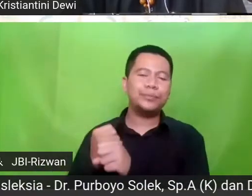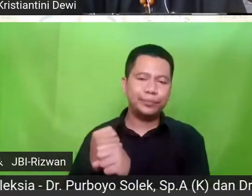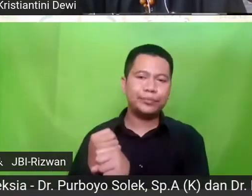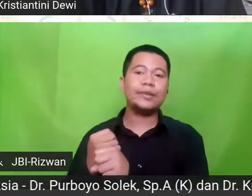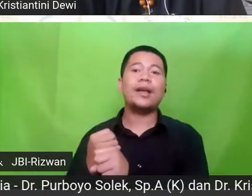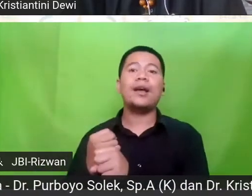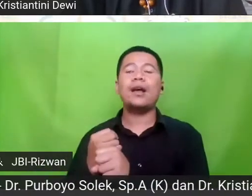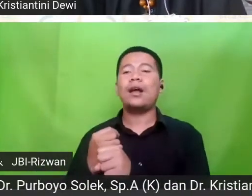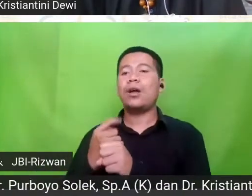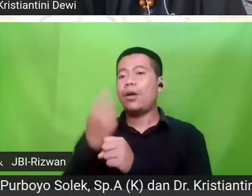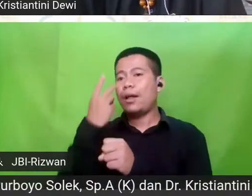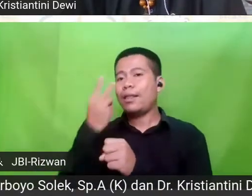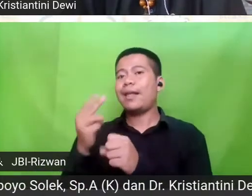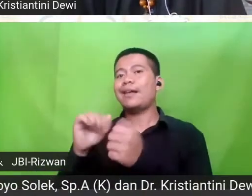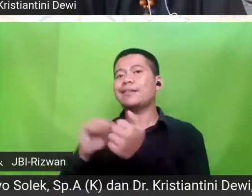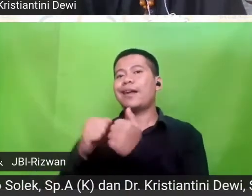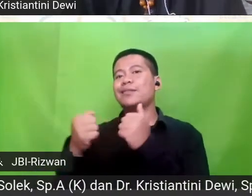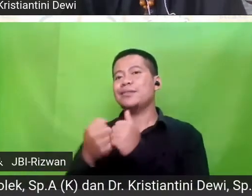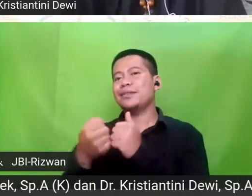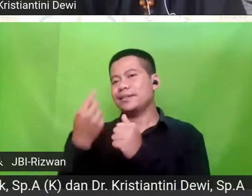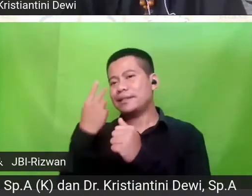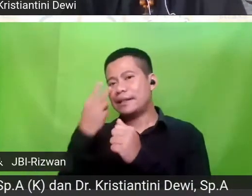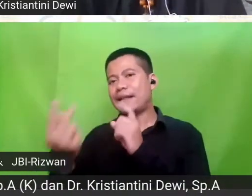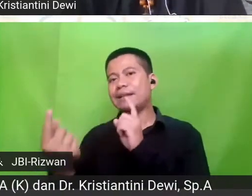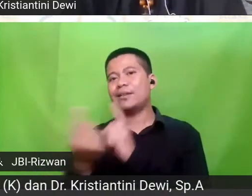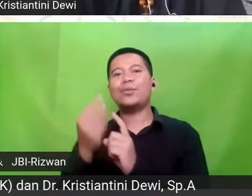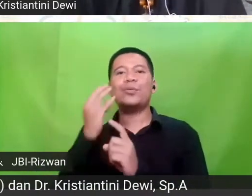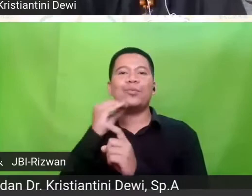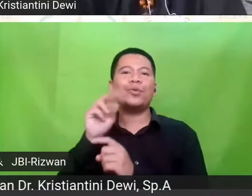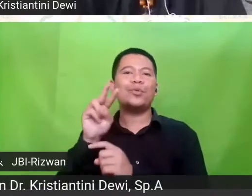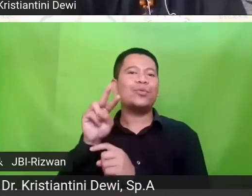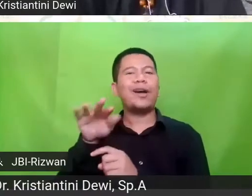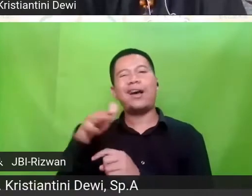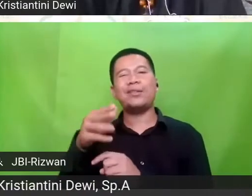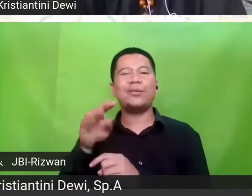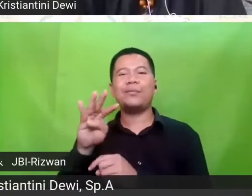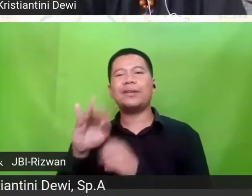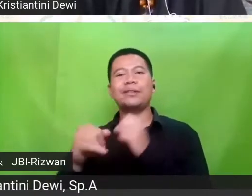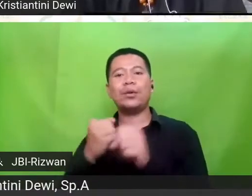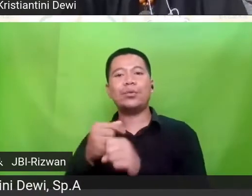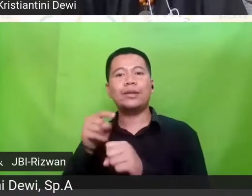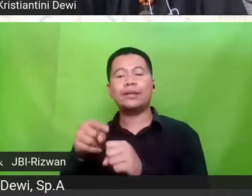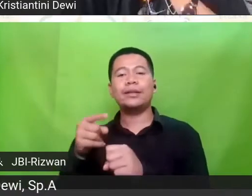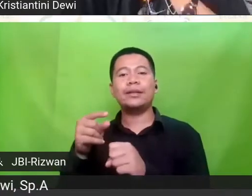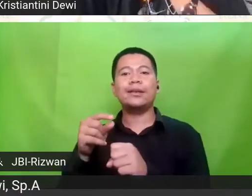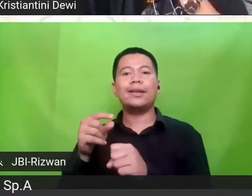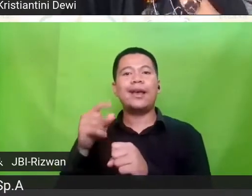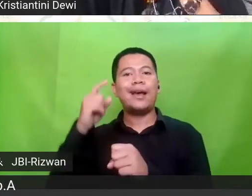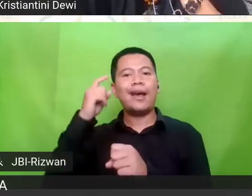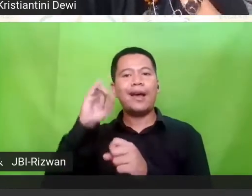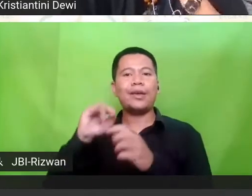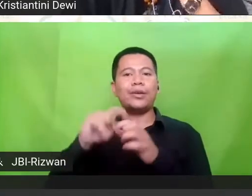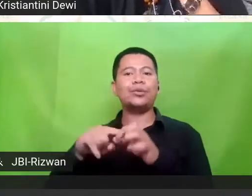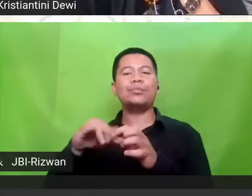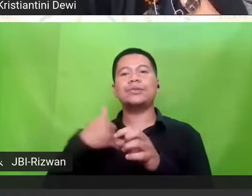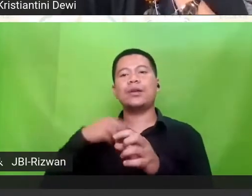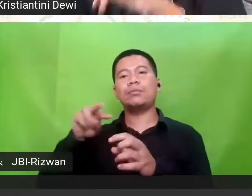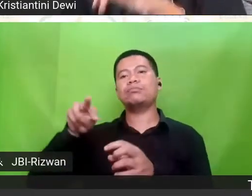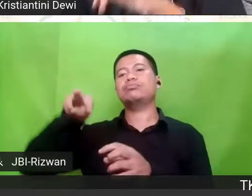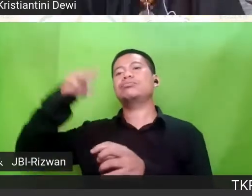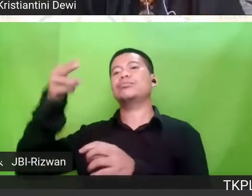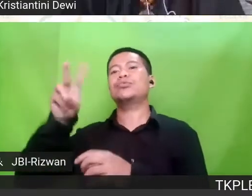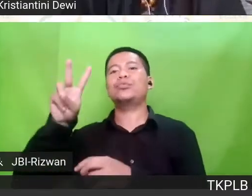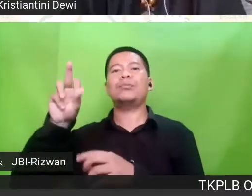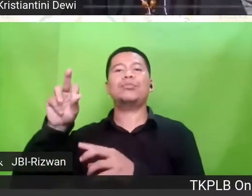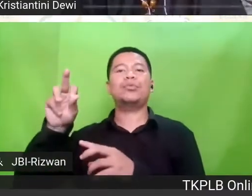di bawah umur 2 atau 3 tahun ini, dia akan terimprove IQ-nya sampai 20 digit. Artinya